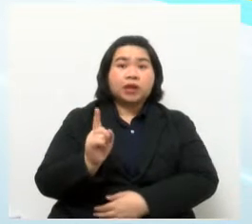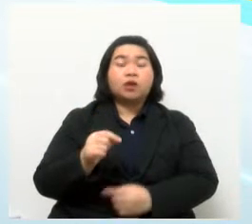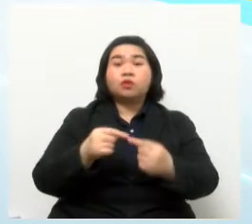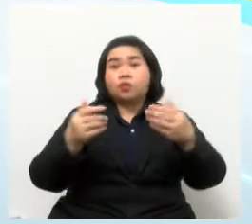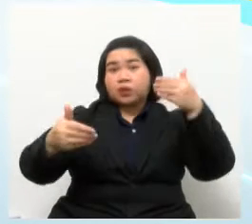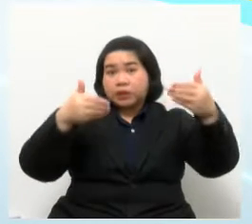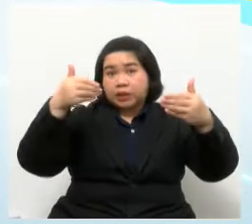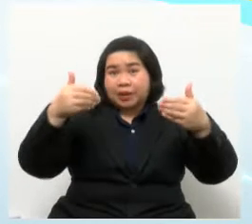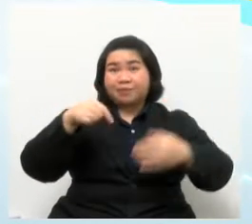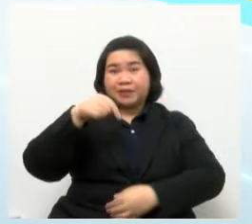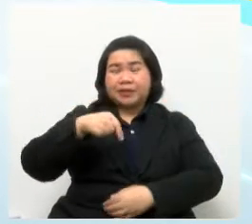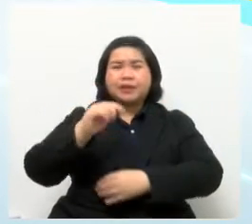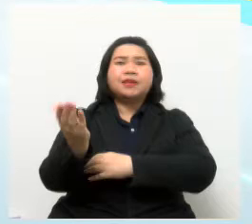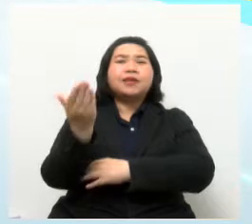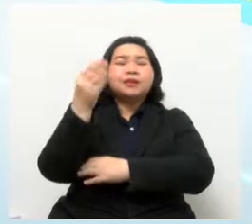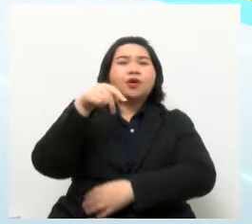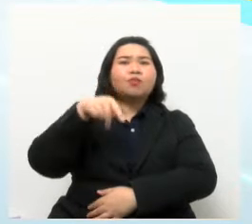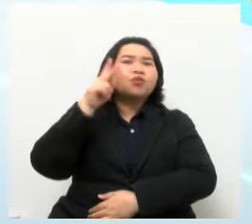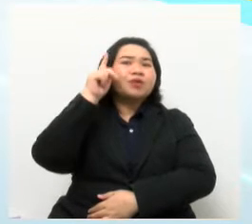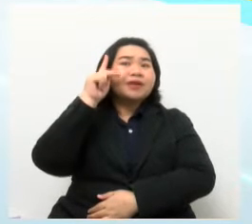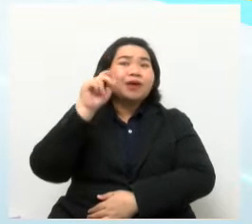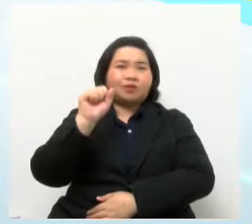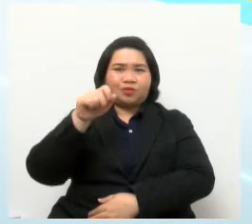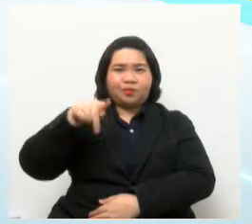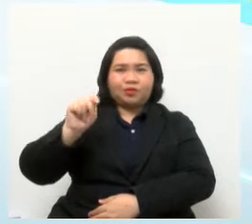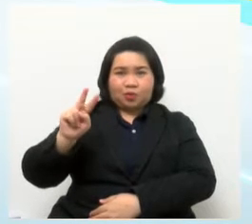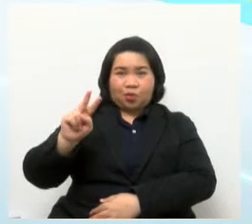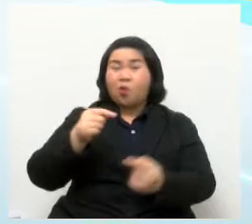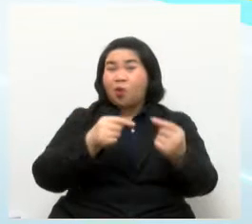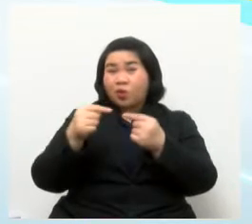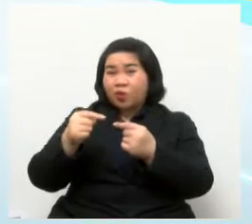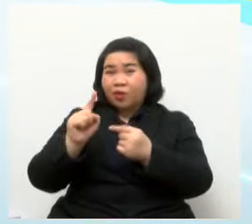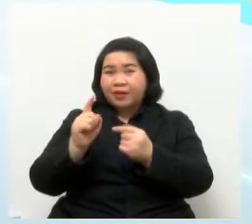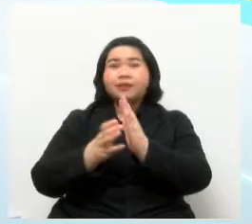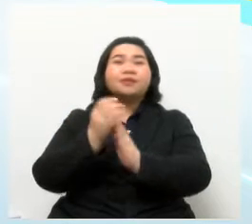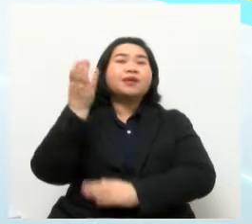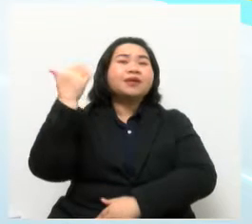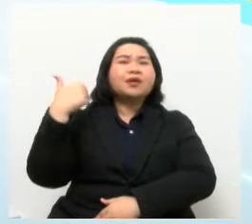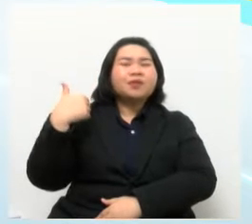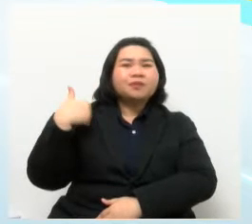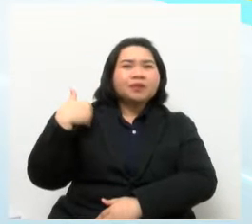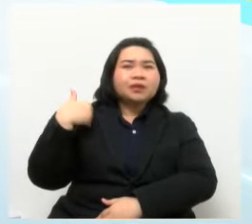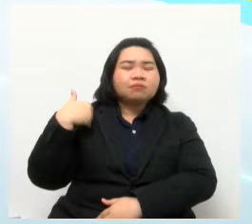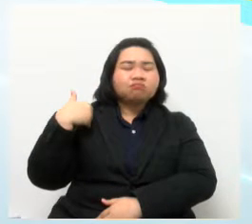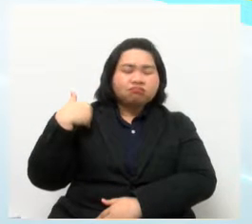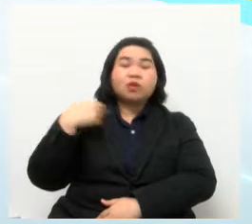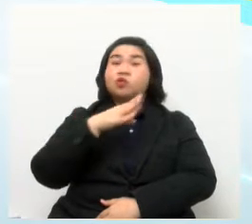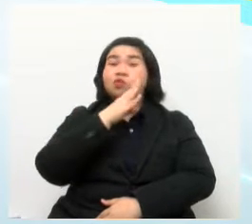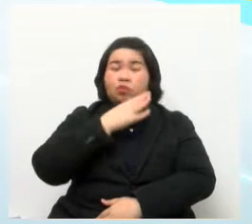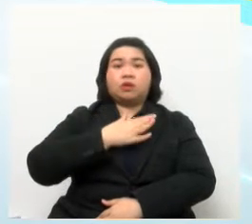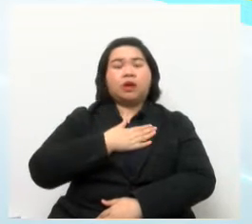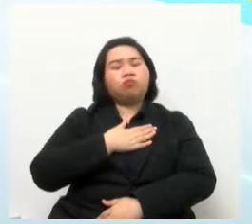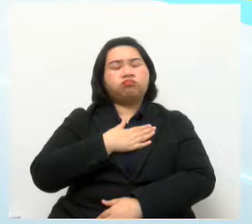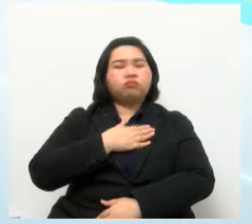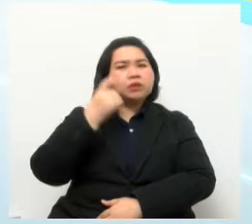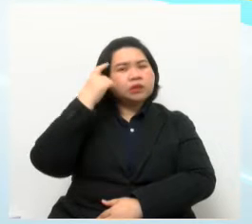กรรมของทางรายการผู้เช้าข่าวสปทของเราในวันนี้นะคะต่อเนื่องจากเมื่อสัปดาห์ที่แล้วเลยค่ะที่เราได้มีการบอกว่าหากเราต้องมีการ